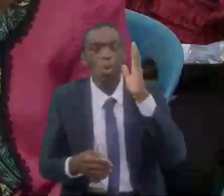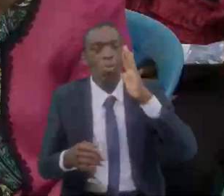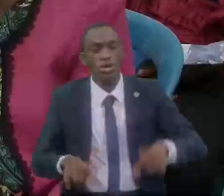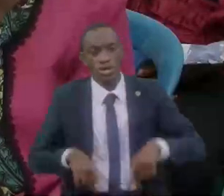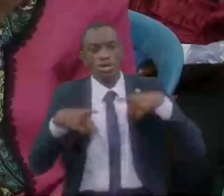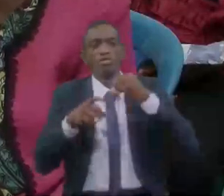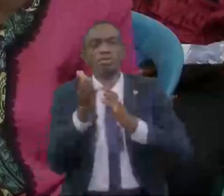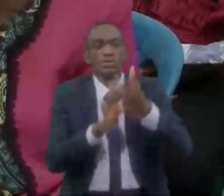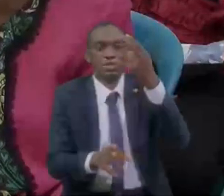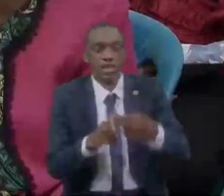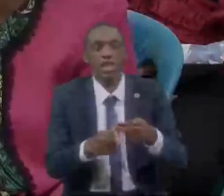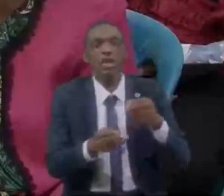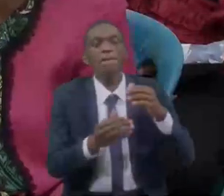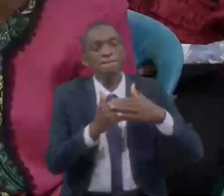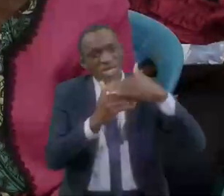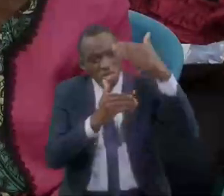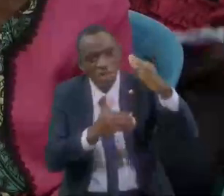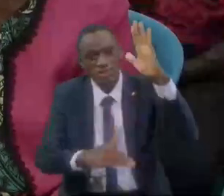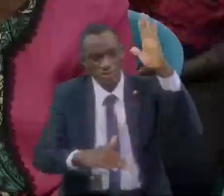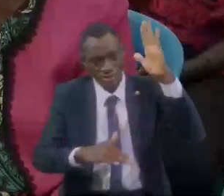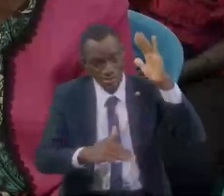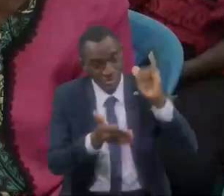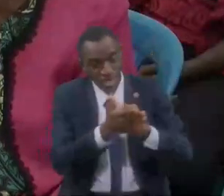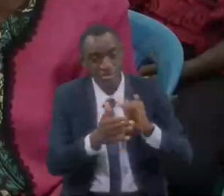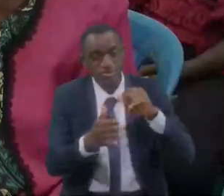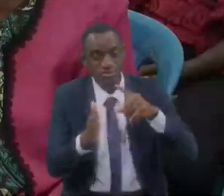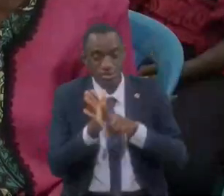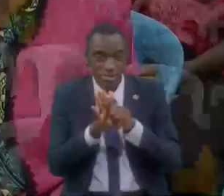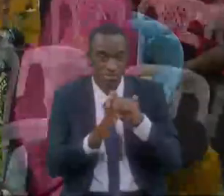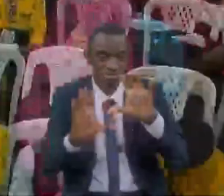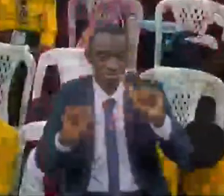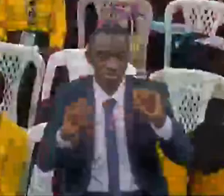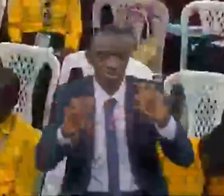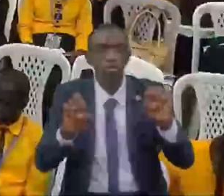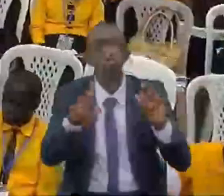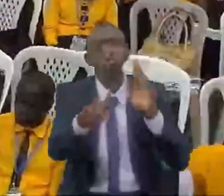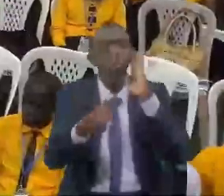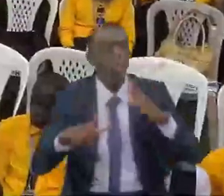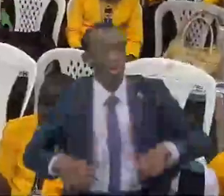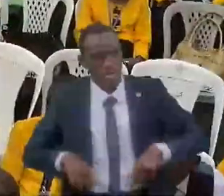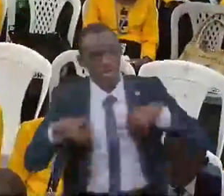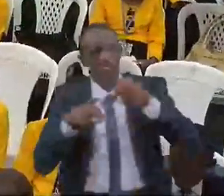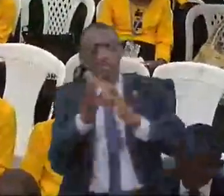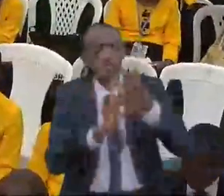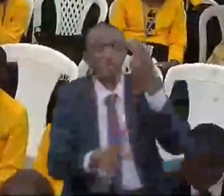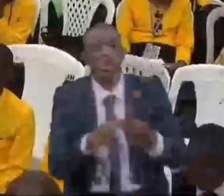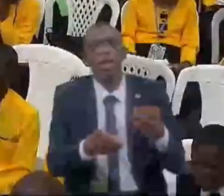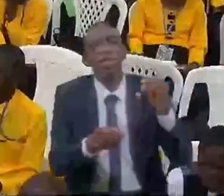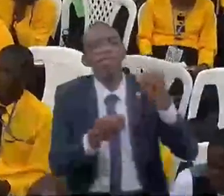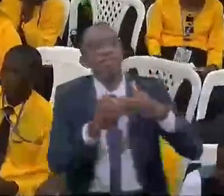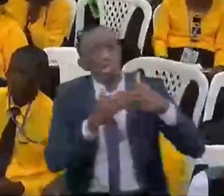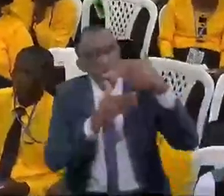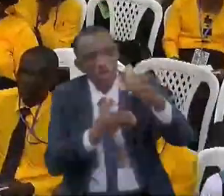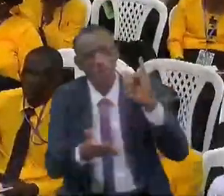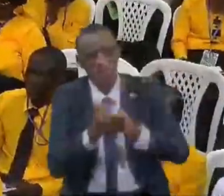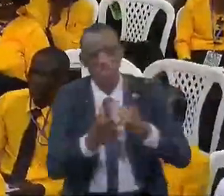Au-delà de ce cancer, tu vivras. Au-delà de cette maladie, tu vivras. Au-delà de ce